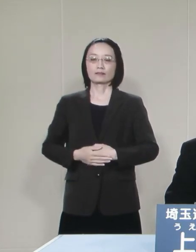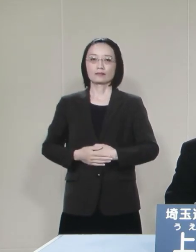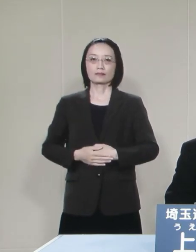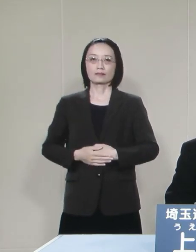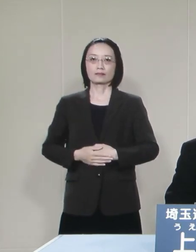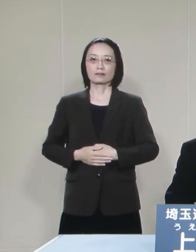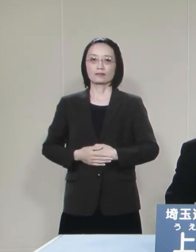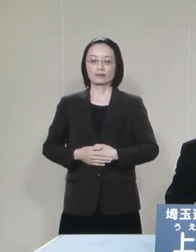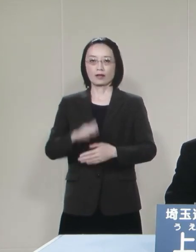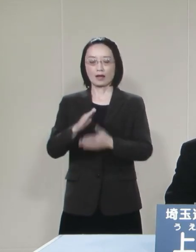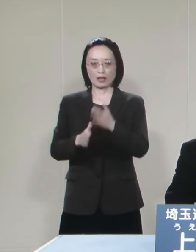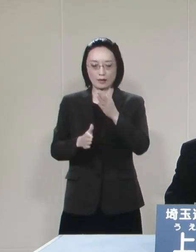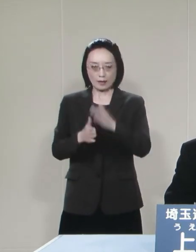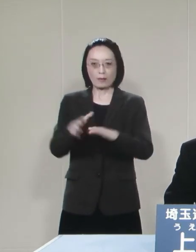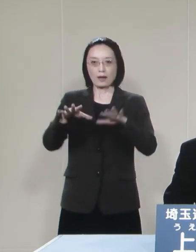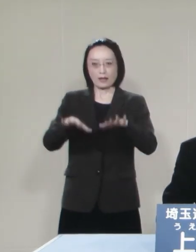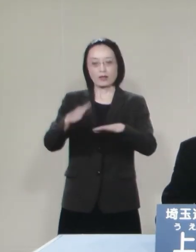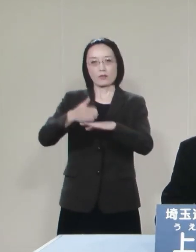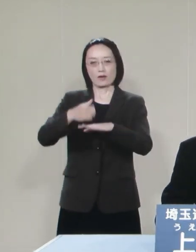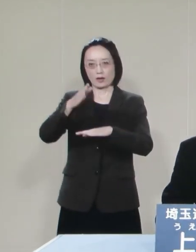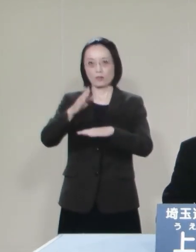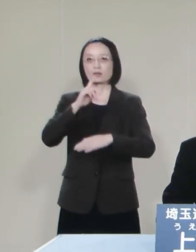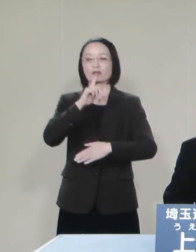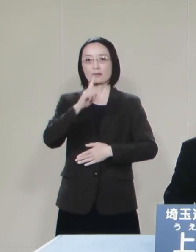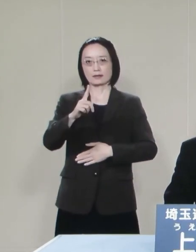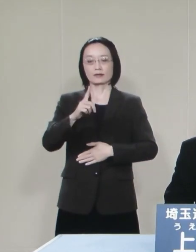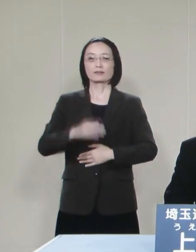に堪えません。改めて御礼を申し上げます。